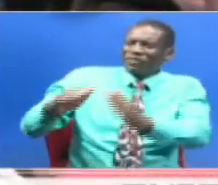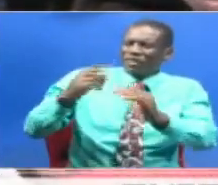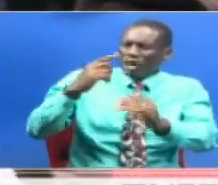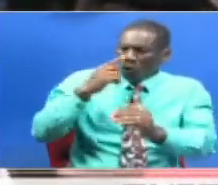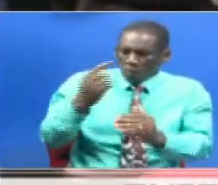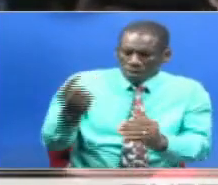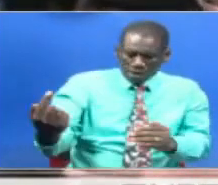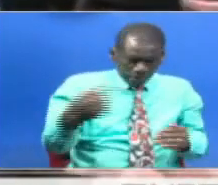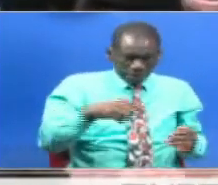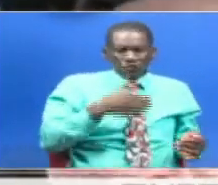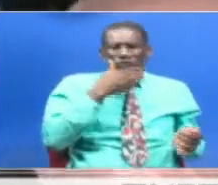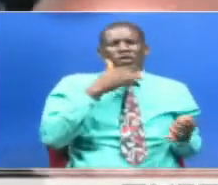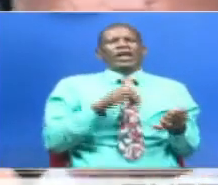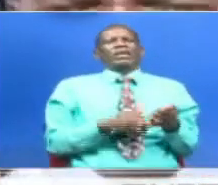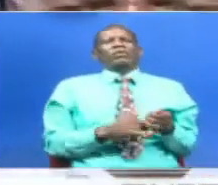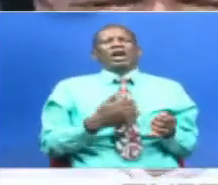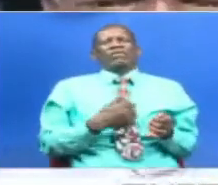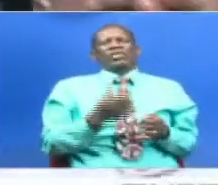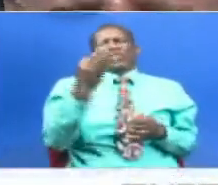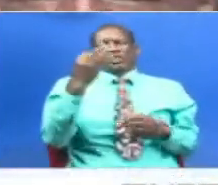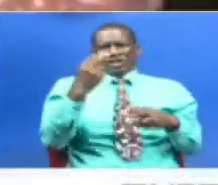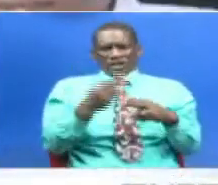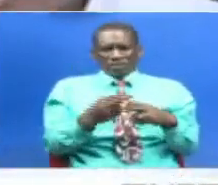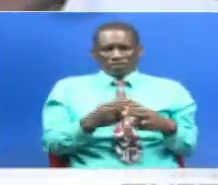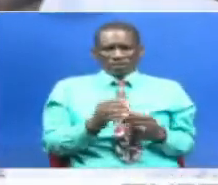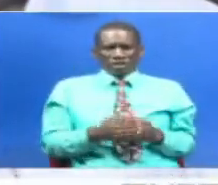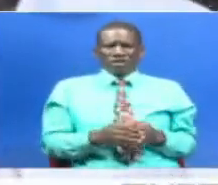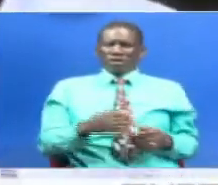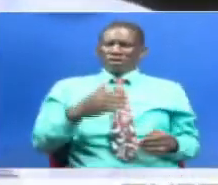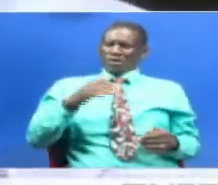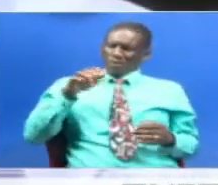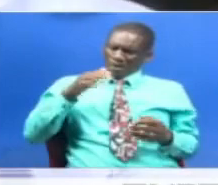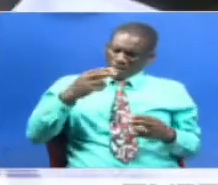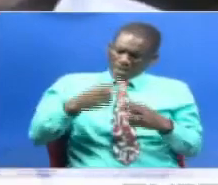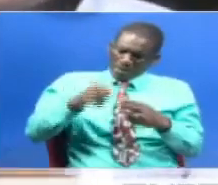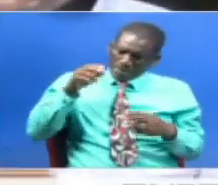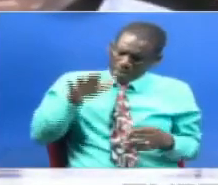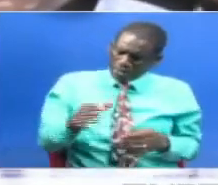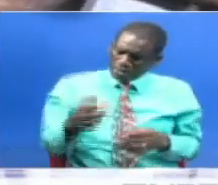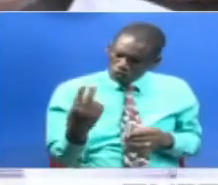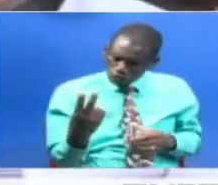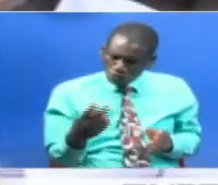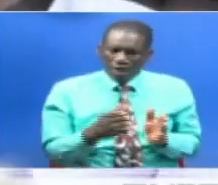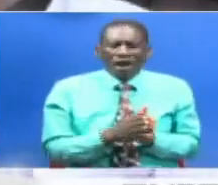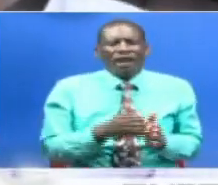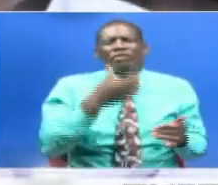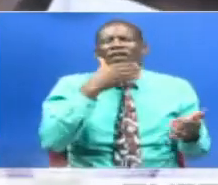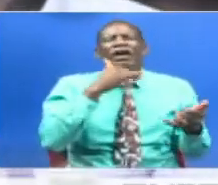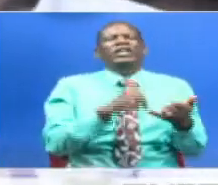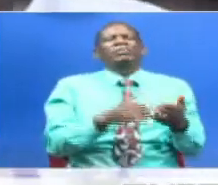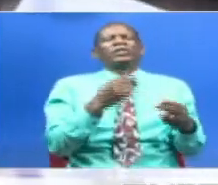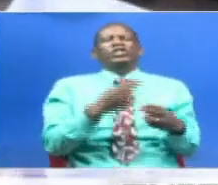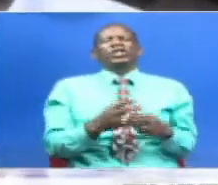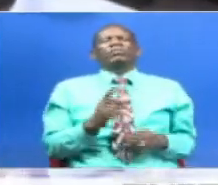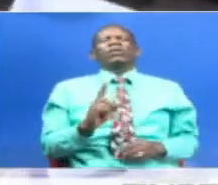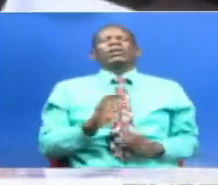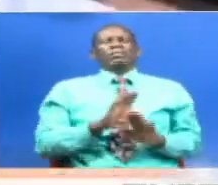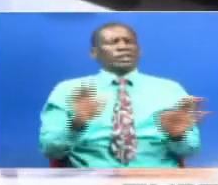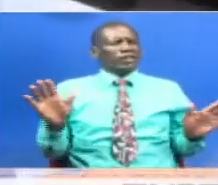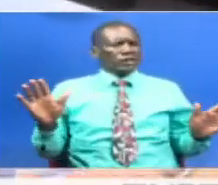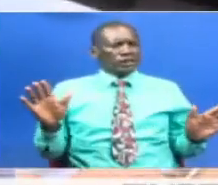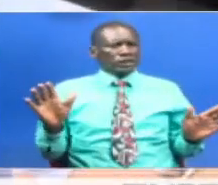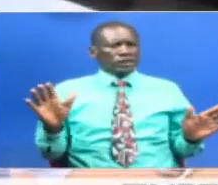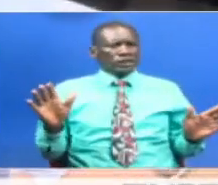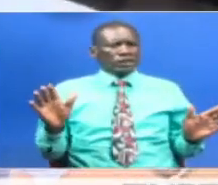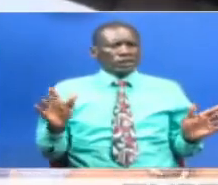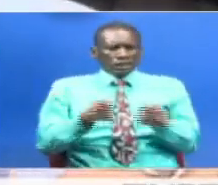Sasa jina inakuwa tatu. Na watoto jina yake mbili na ya bwana moja. Inakuwa